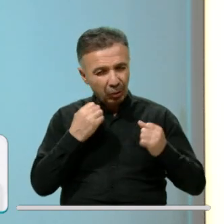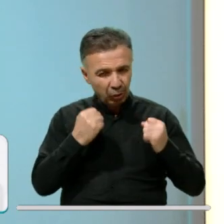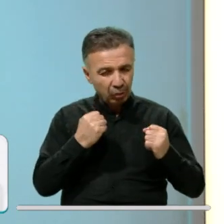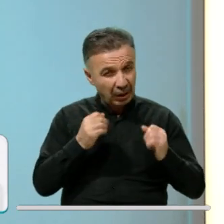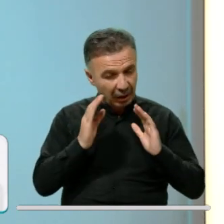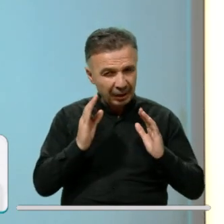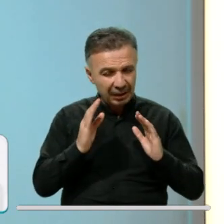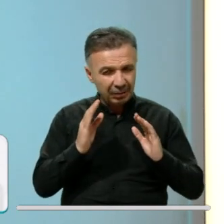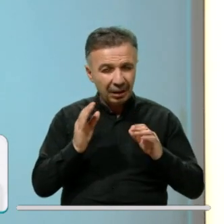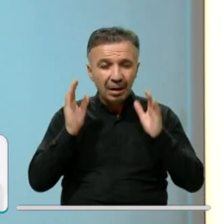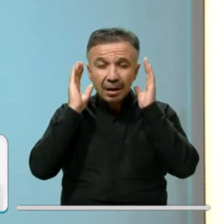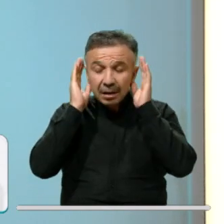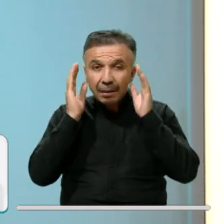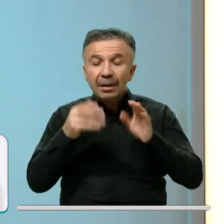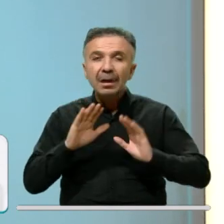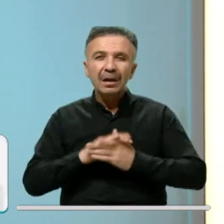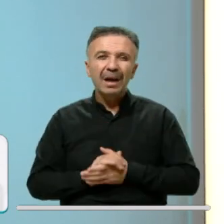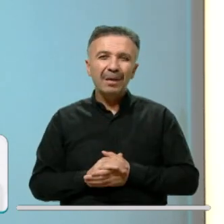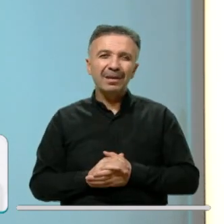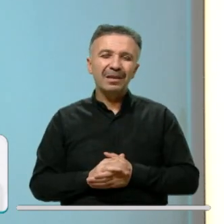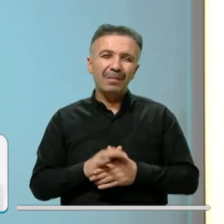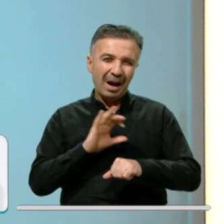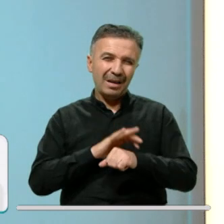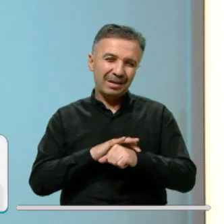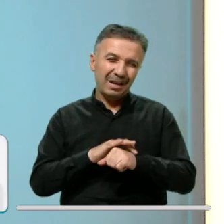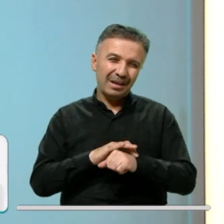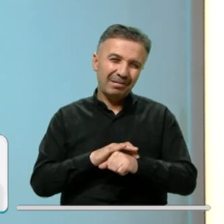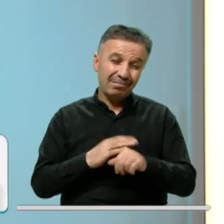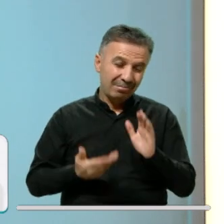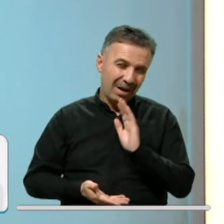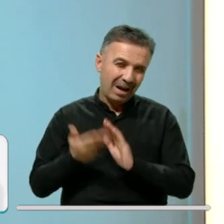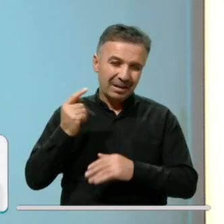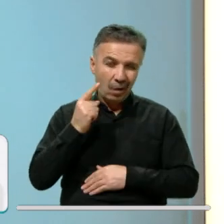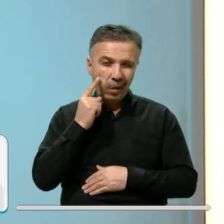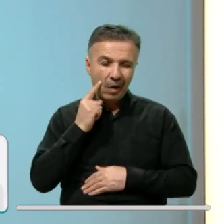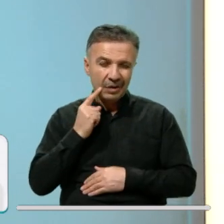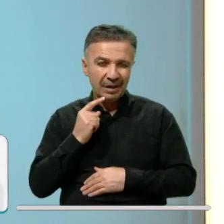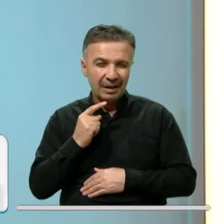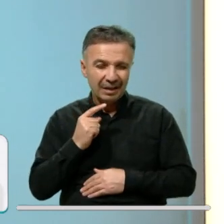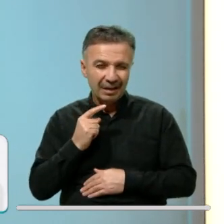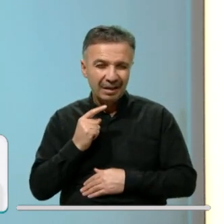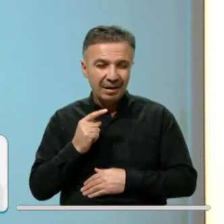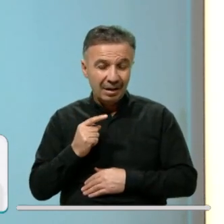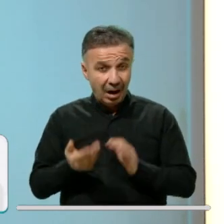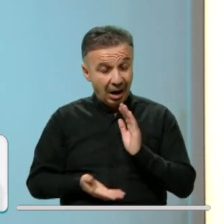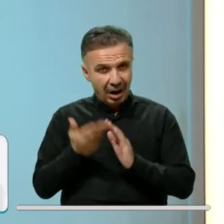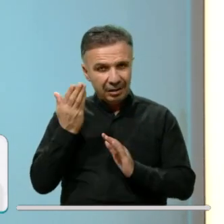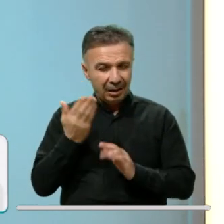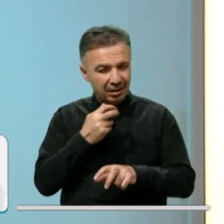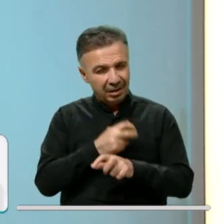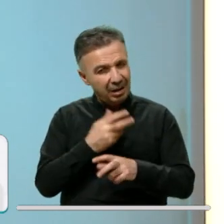sefer namazlarını da kılamaz hale gelebilir. Allah korusun hani şekeri düşebilir, başka bir riskler